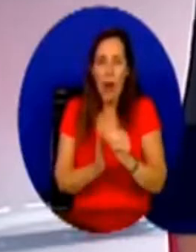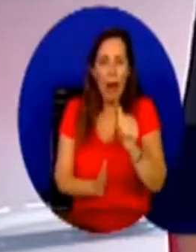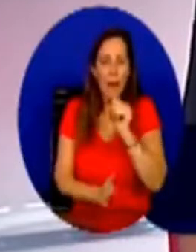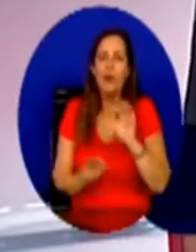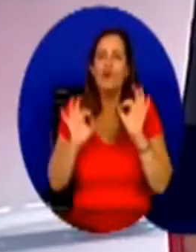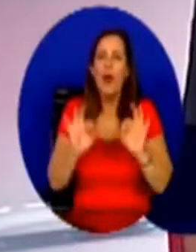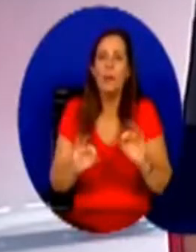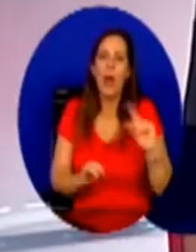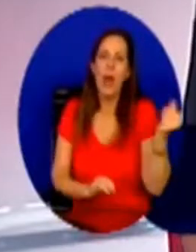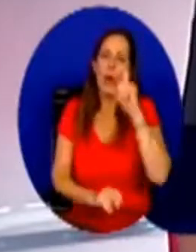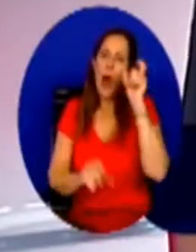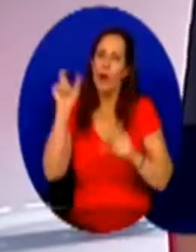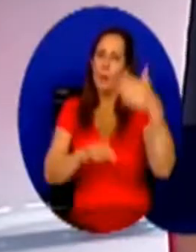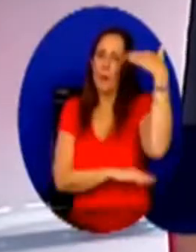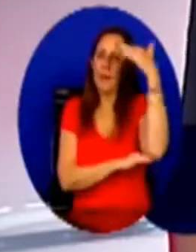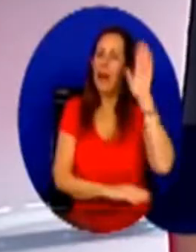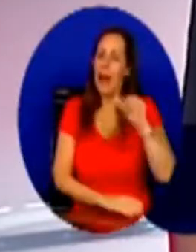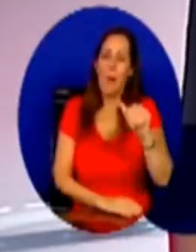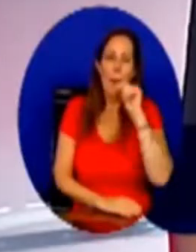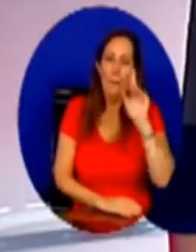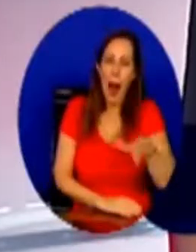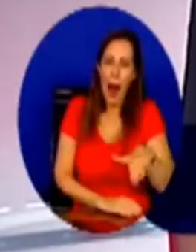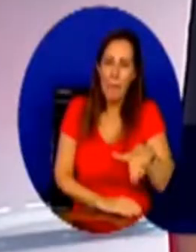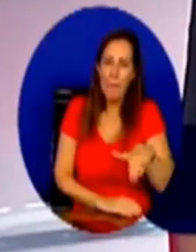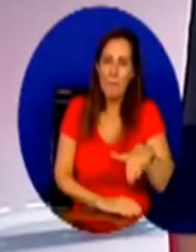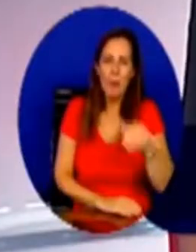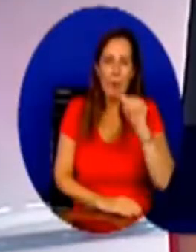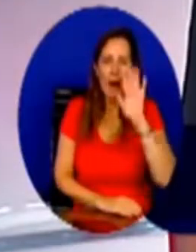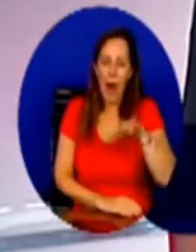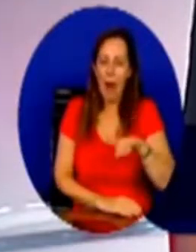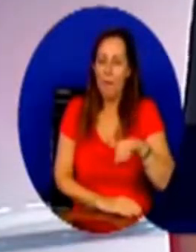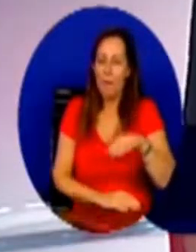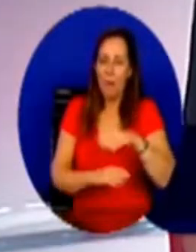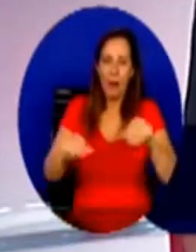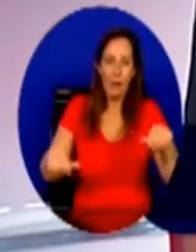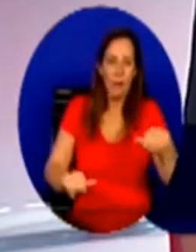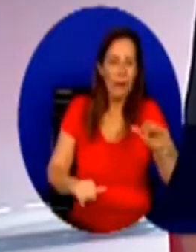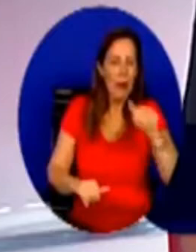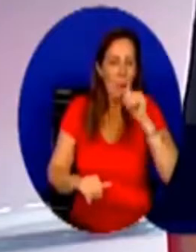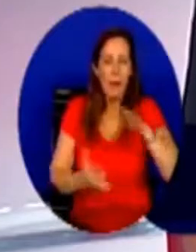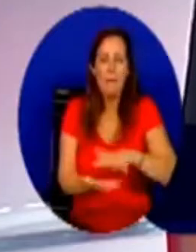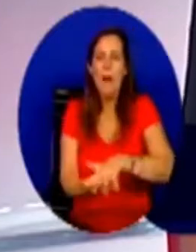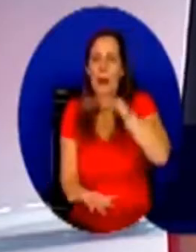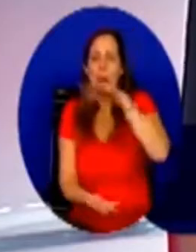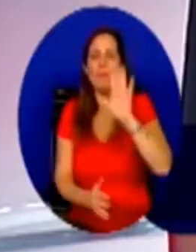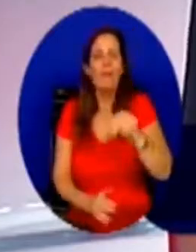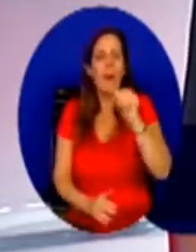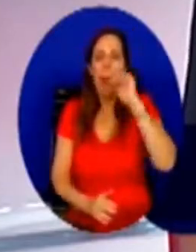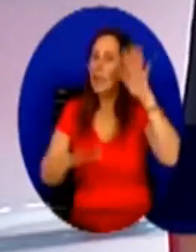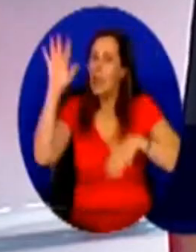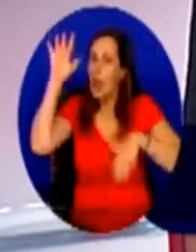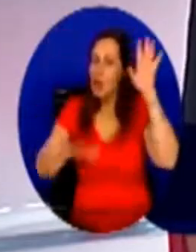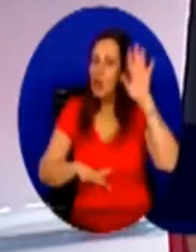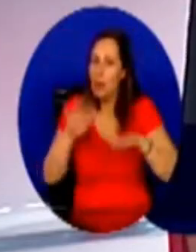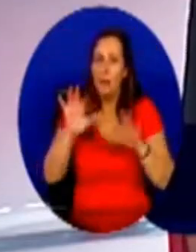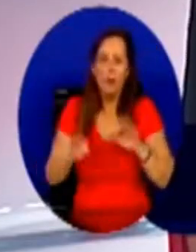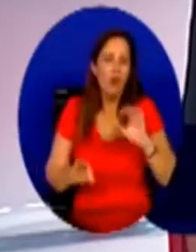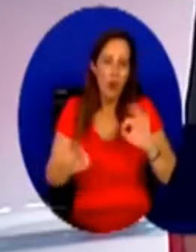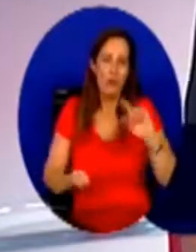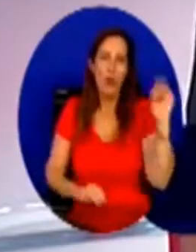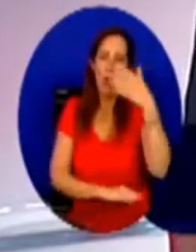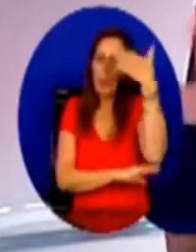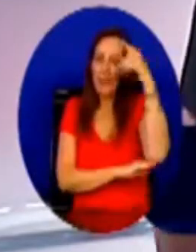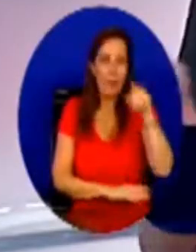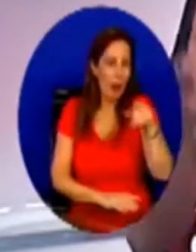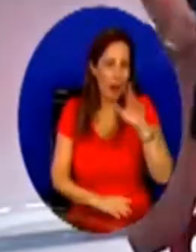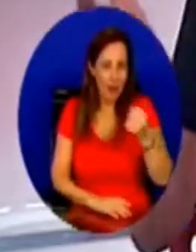שייכים לכלל הציבור. גם המים בקרקעות פרטיות, גם המים בתוך המאגרים, וגם מי גשם שיורדים למעשה שייכים למדינה. היום